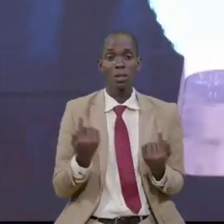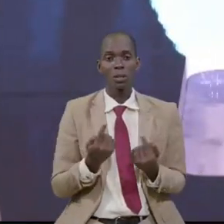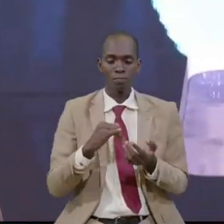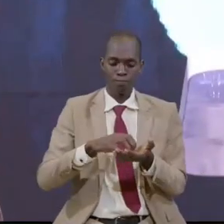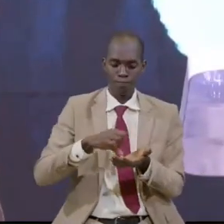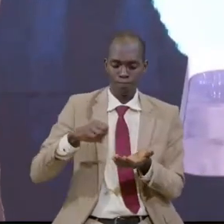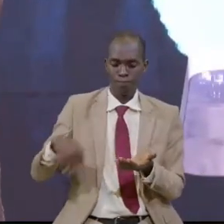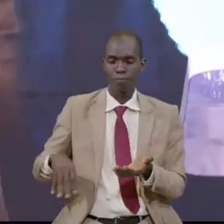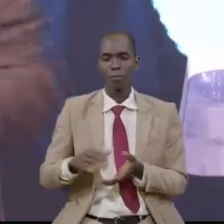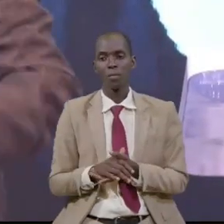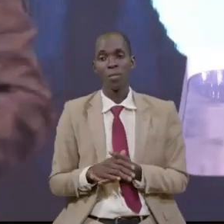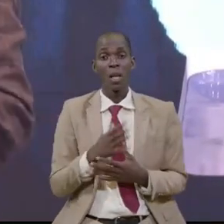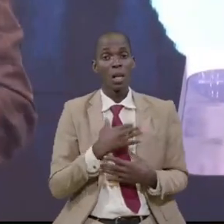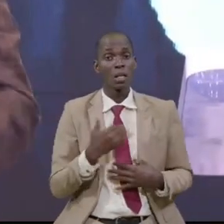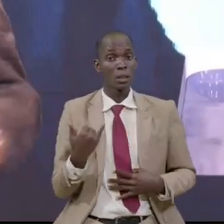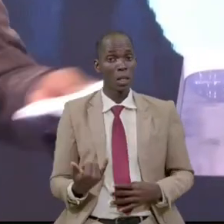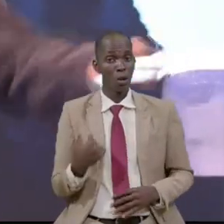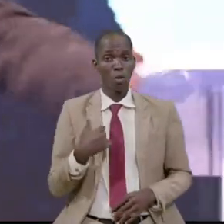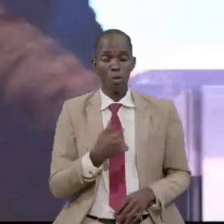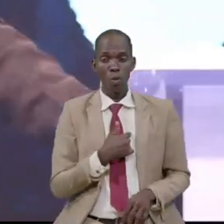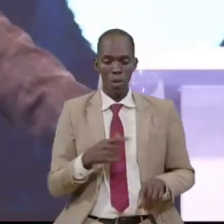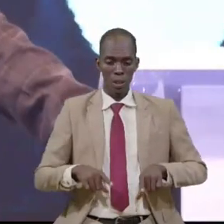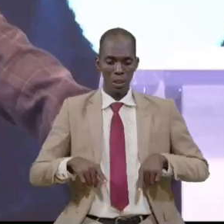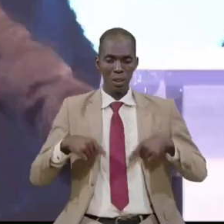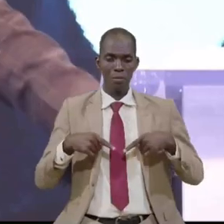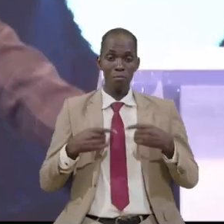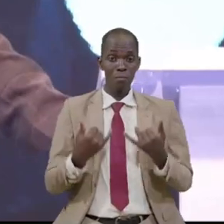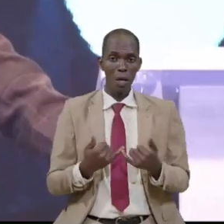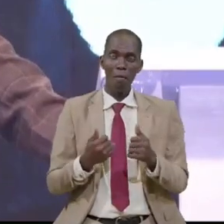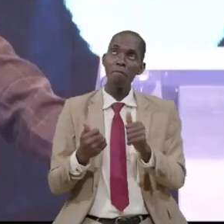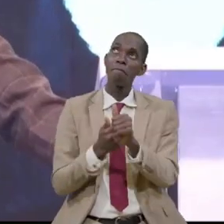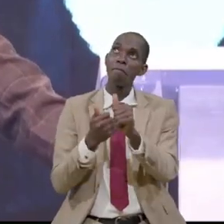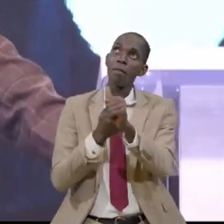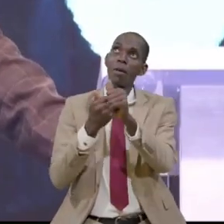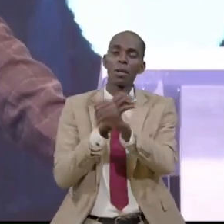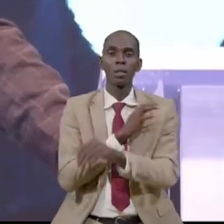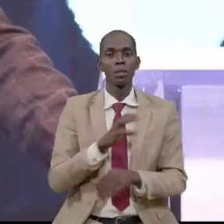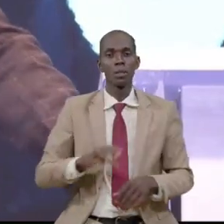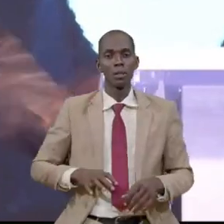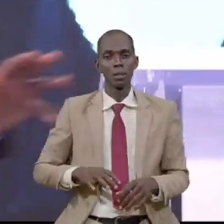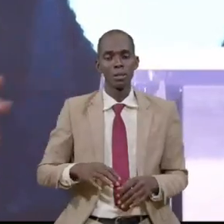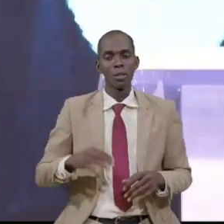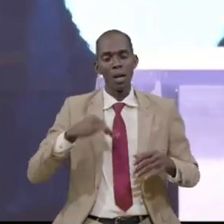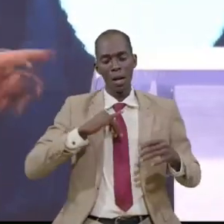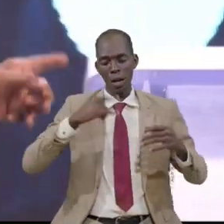Et maintenant, on suit Christ. J'ai décidé de suivre Christ.